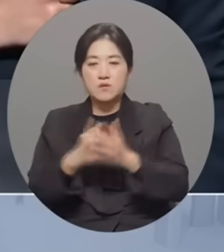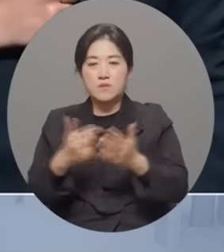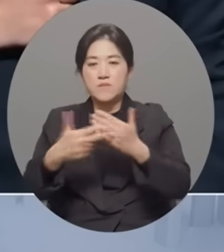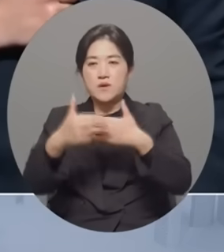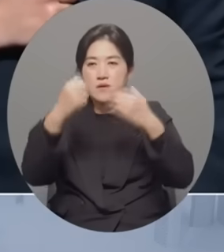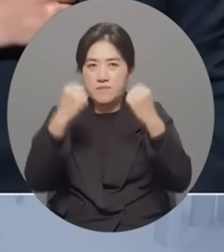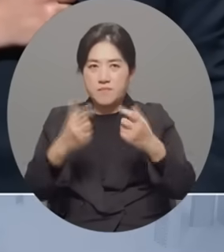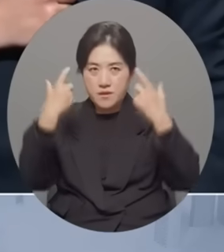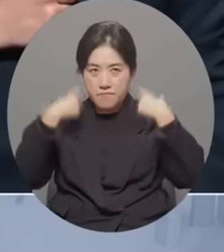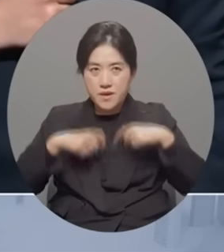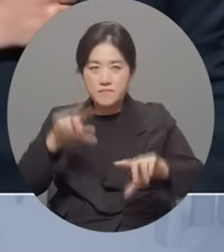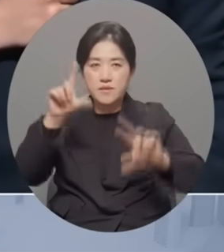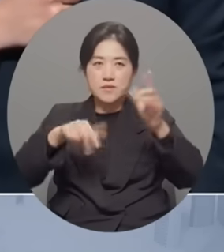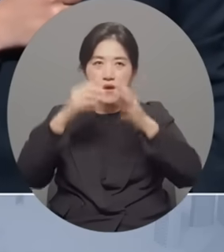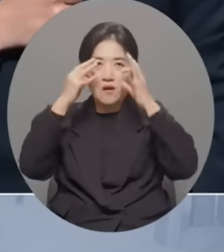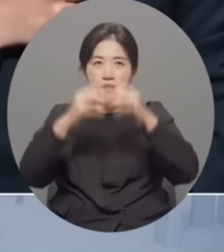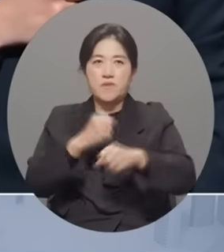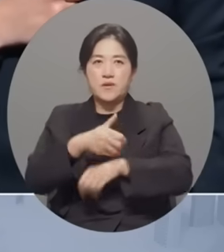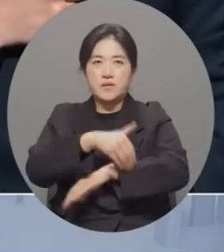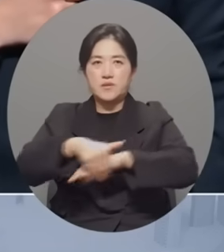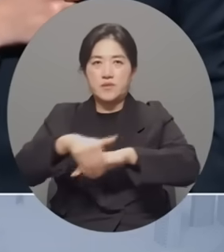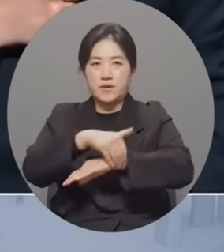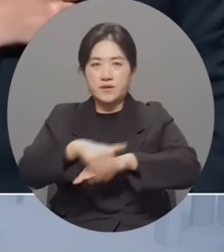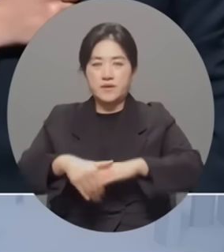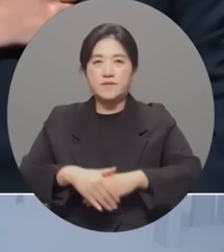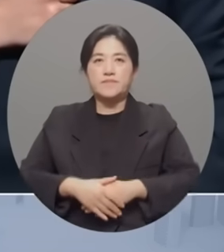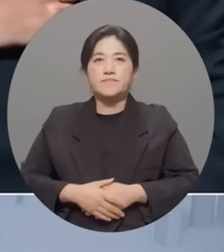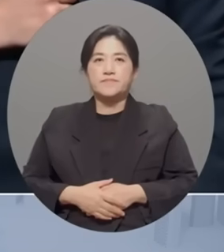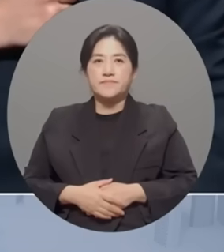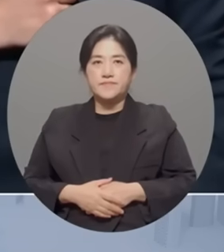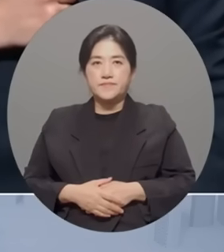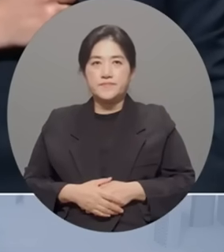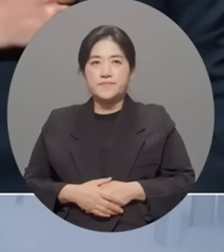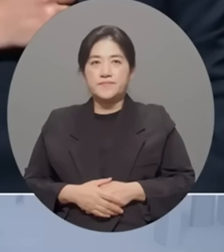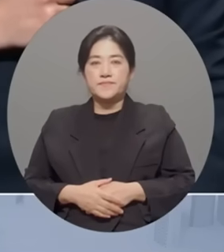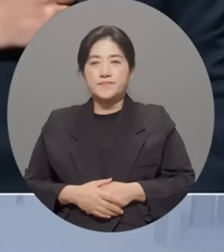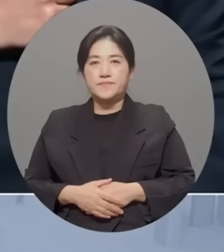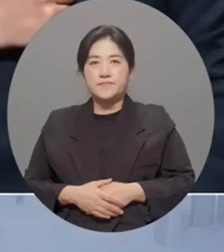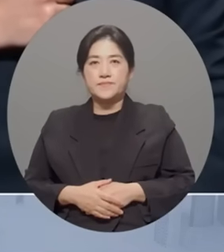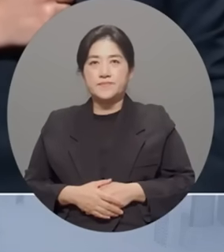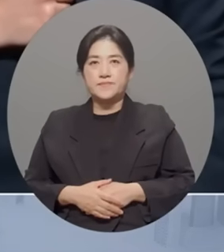병원에 남아서 밤새 상황을 지켜본다는 계획입니다. 지금까지 서울대병원에서 전해드렸습니다.